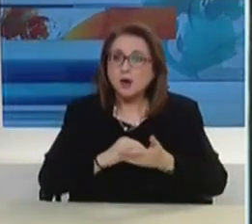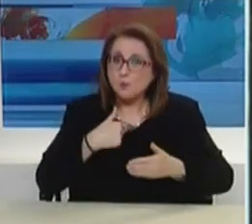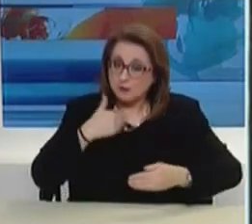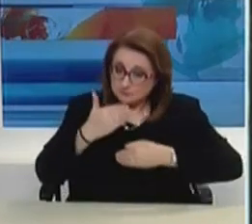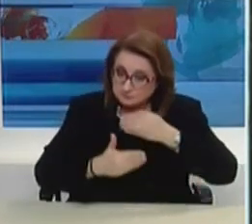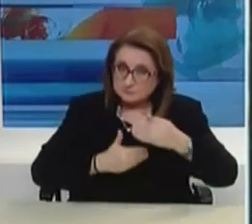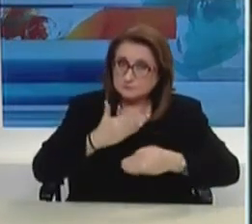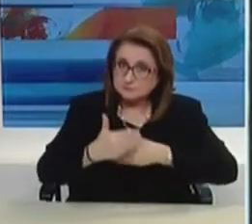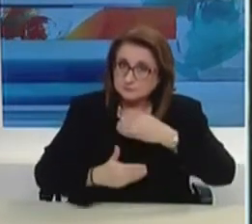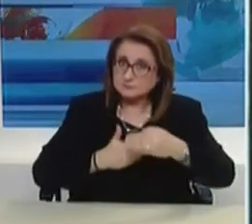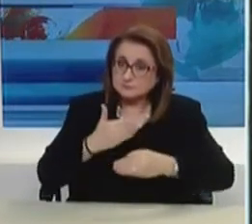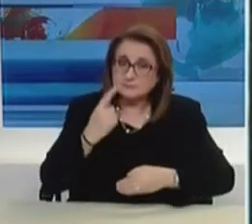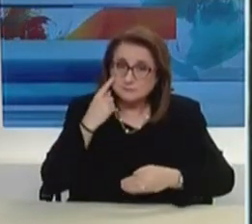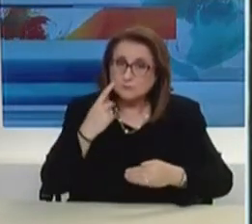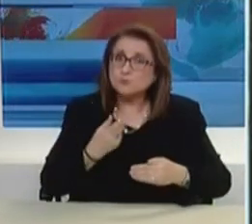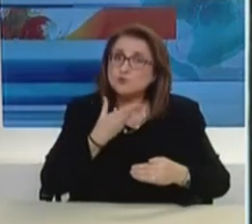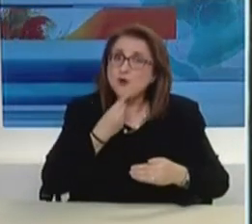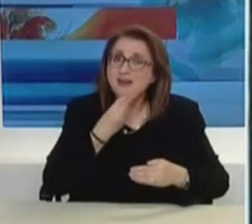στην χρήση της τεχνολογίας.